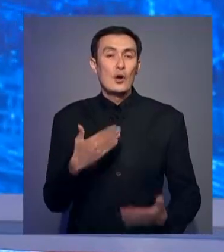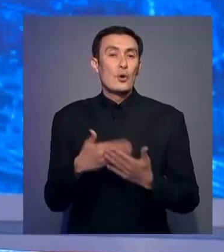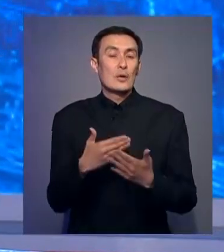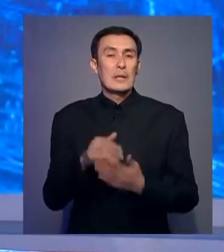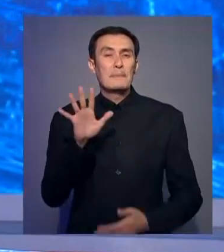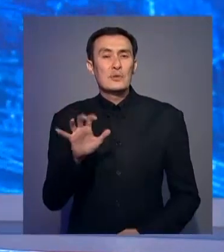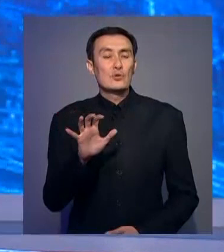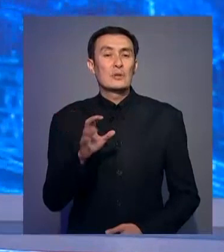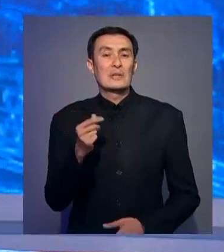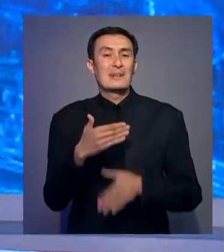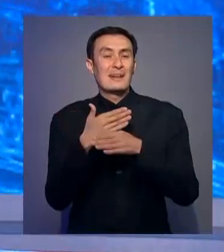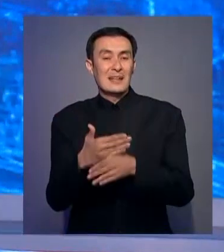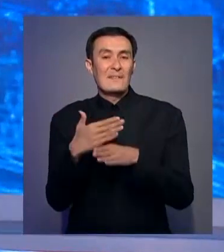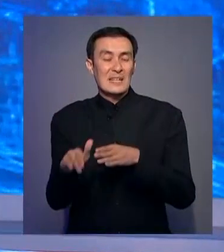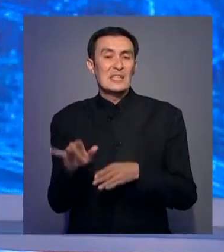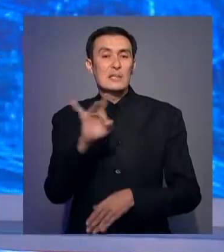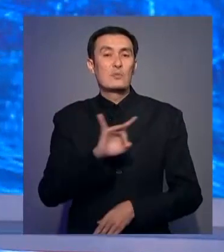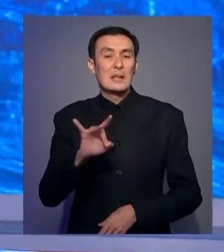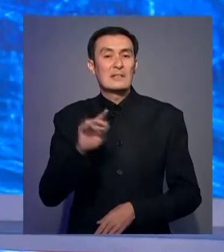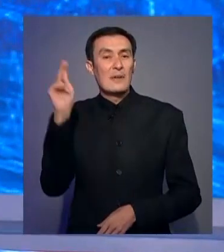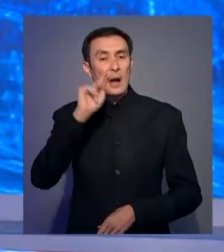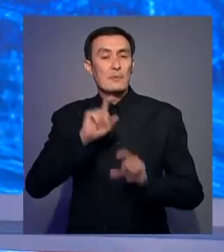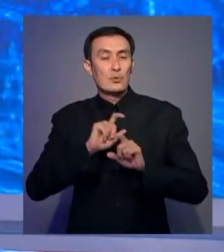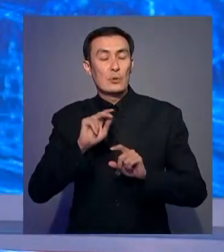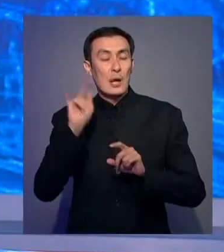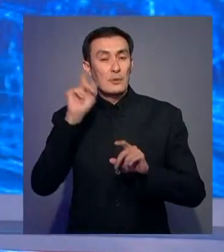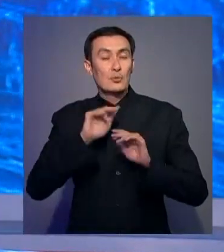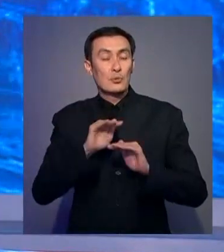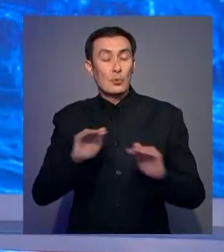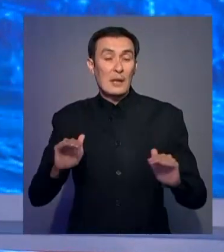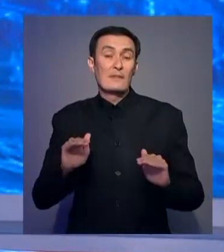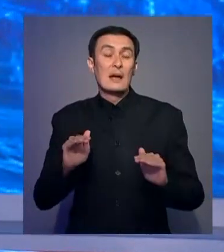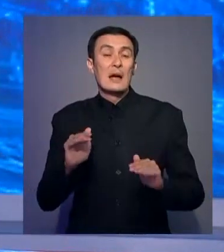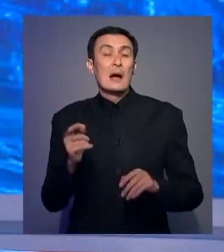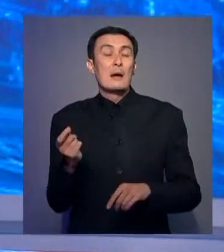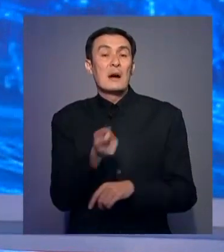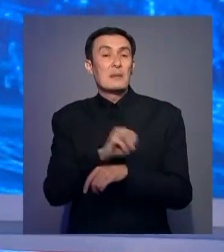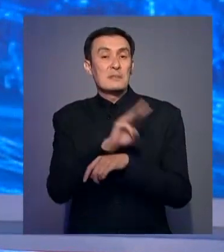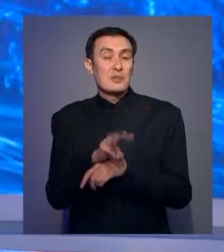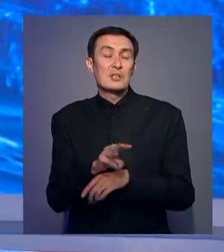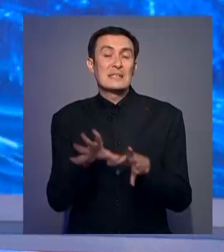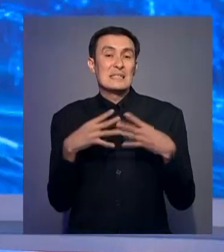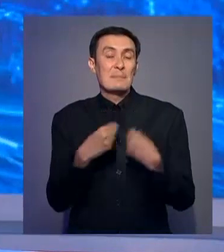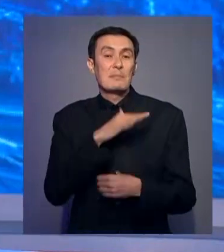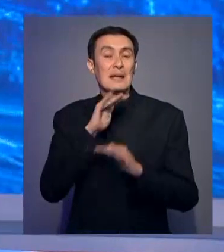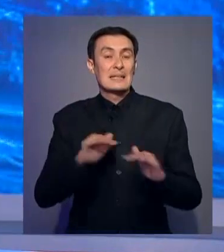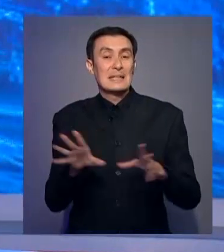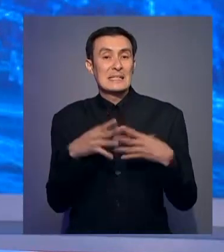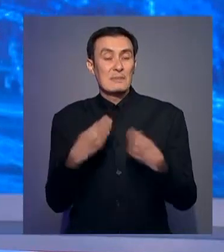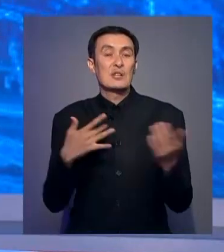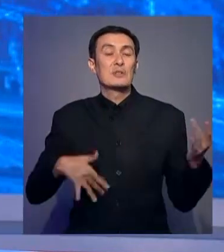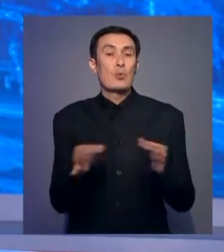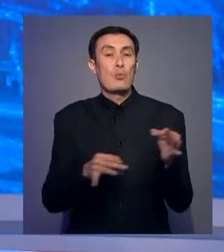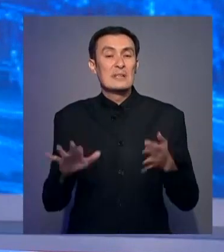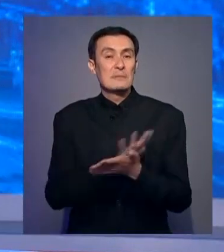Примерно 500 грантов выделили из республики для абитуриентов из многодетных и малообеспеченных семей Жамбылской области.